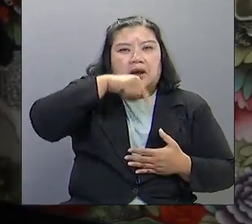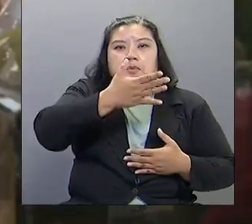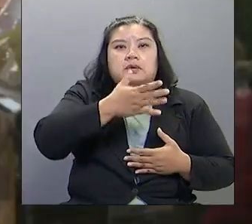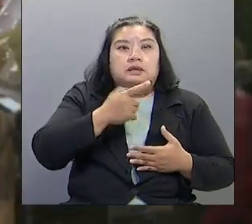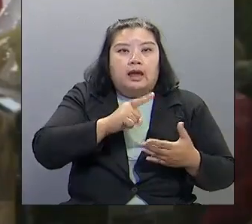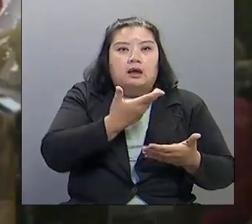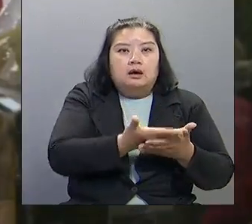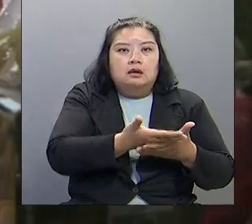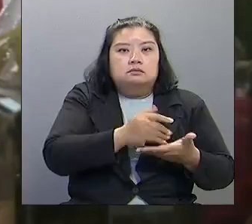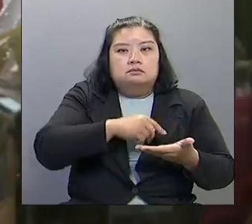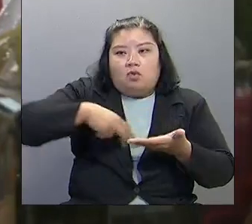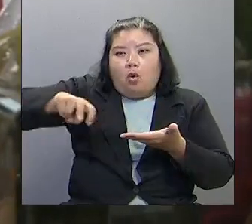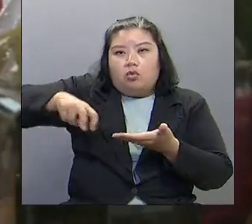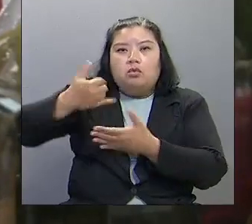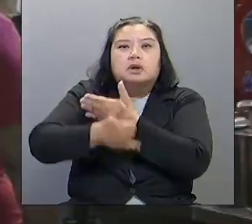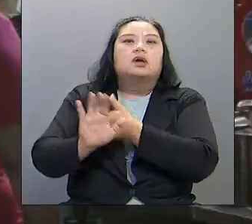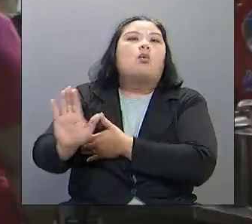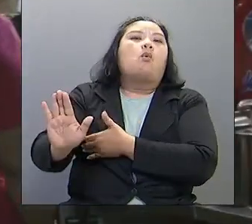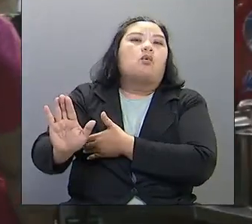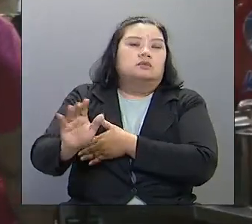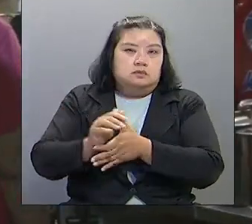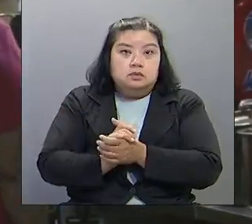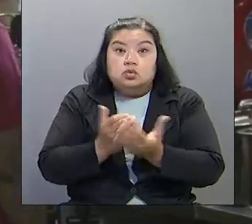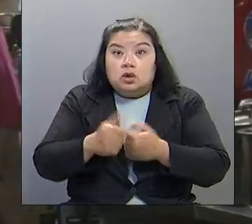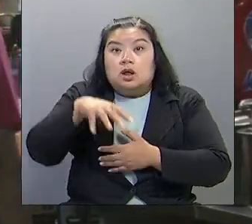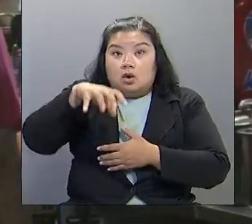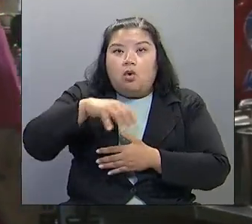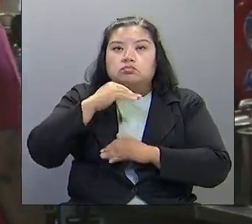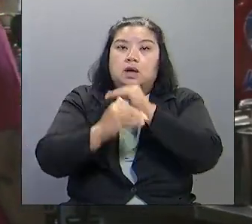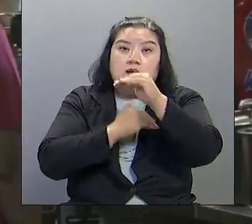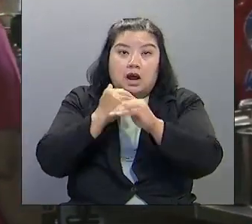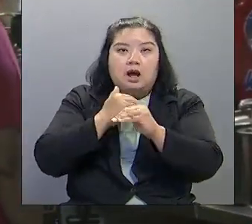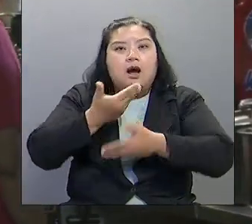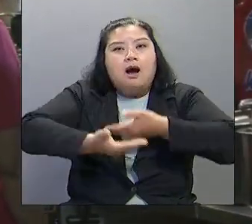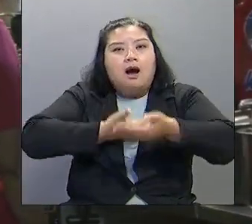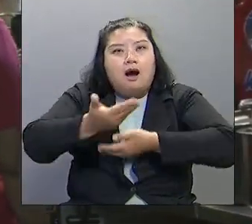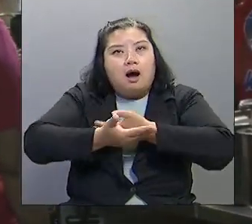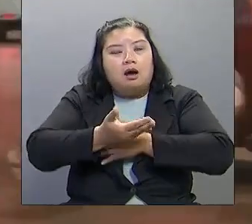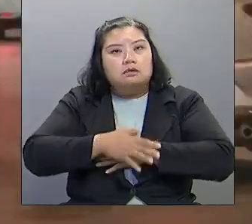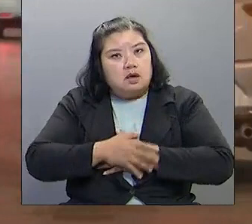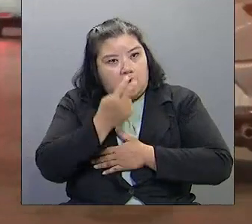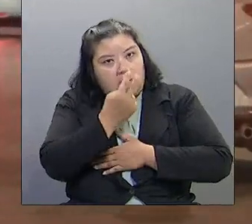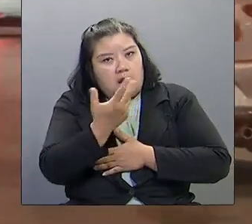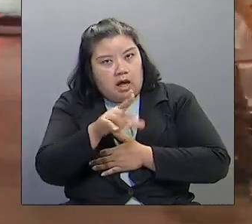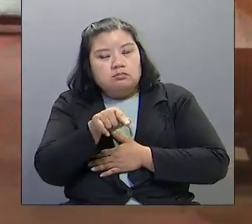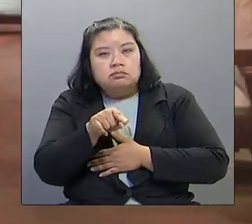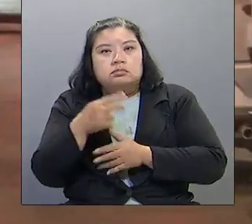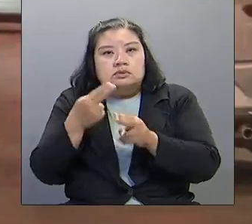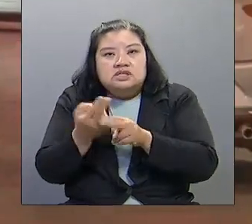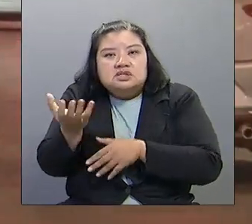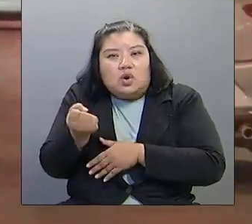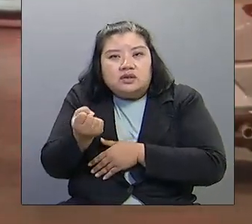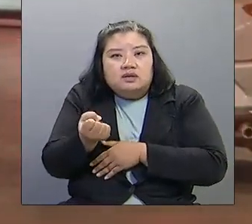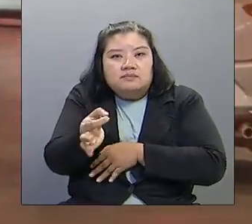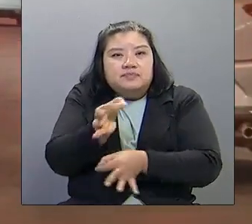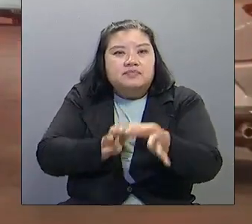กลับ ตอนนี้ทั้งกรมพัฒนาธุรกิจก็ลงมาดูเรื่องนี้นะคะยืนยันบอกว่าเรื่องการเป็นนอมินีถือธุรกิจแทนค